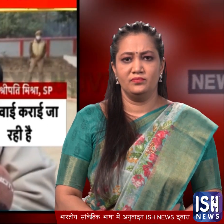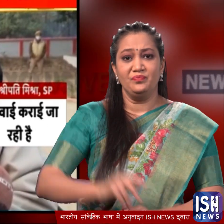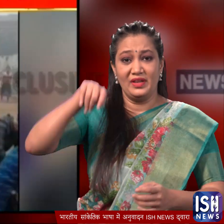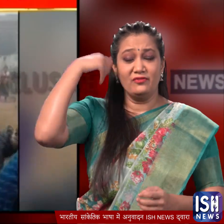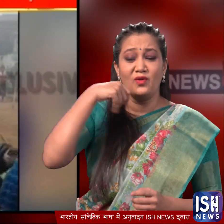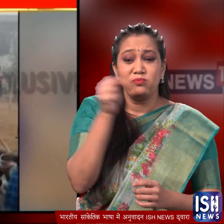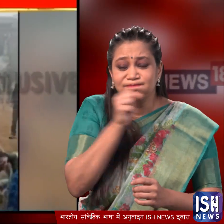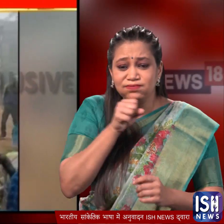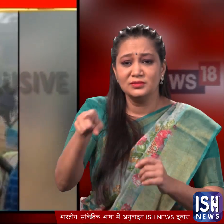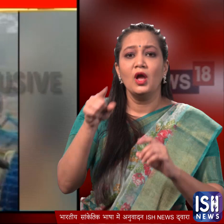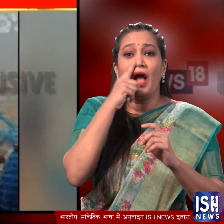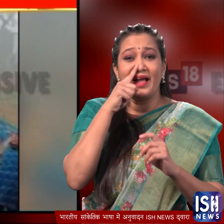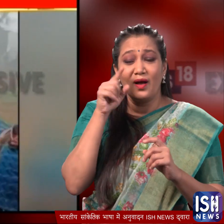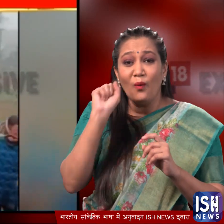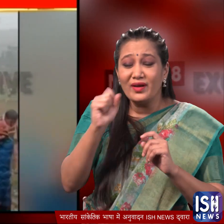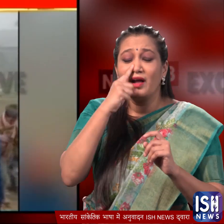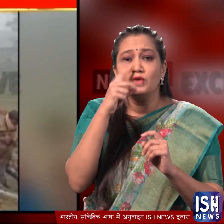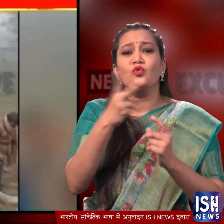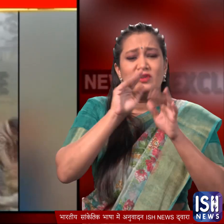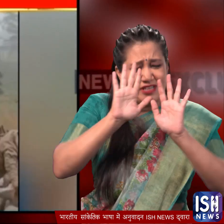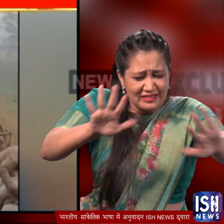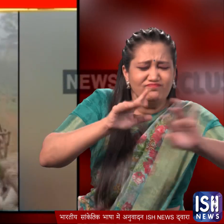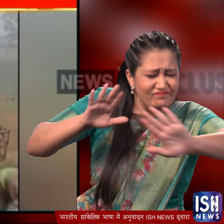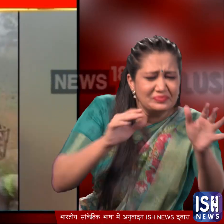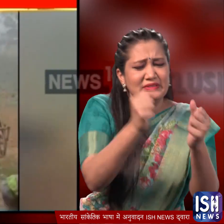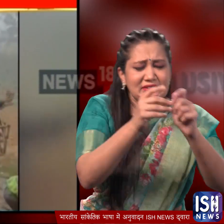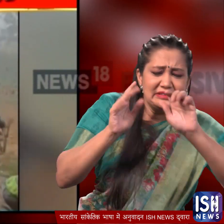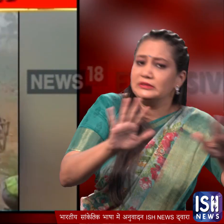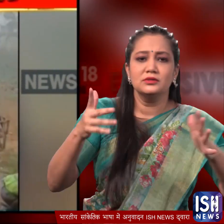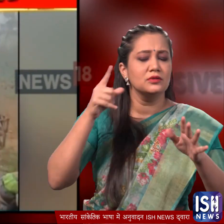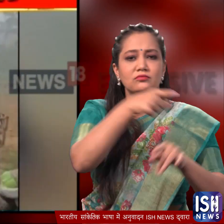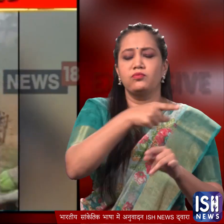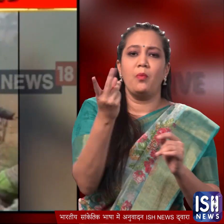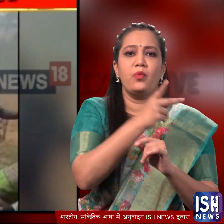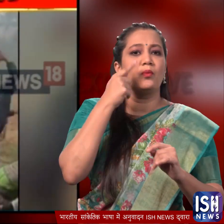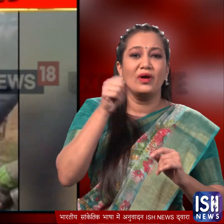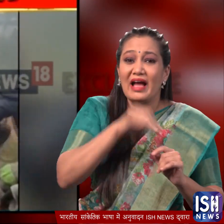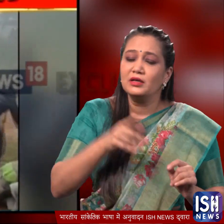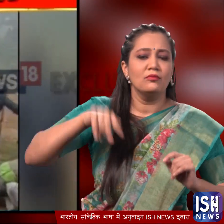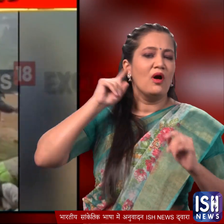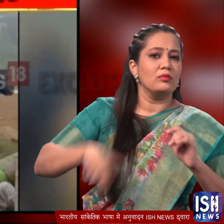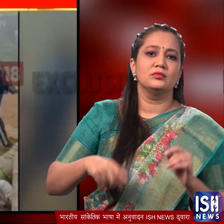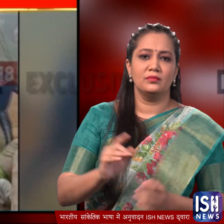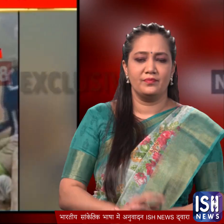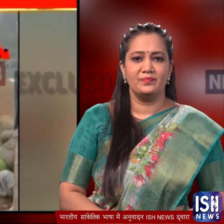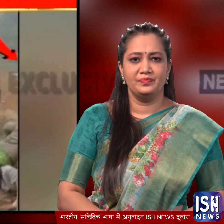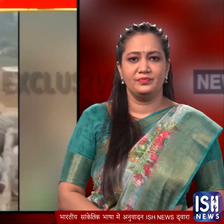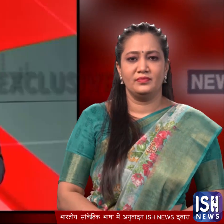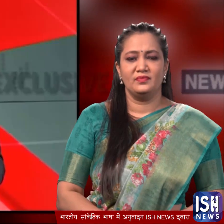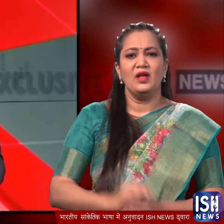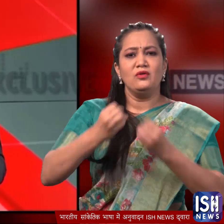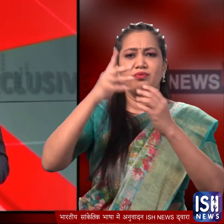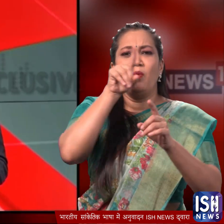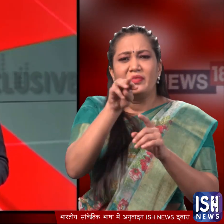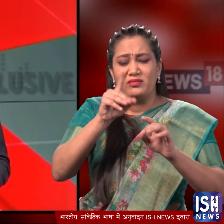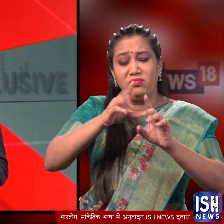है। वीडियो में बुजुर्ग के घर की 2 महिलाएं आरोपियों को रोकती नजर आईं, लेकिन वो उनकी बात मानने को तैयार नहीं हुए। सौभाग्य की